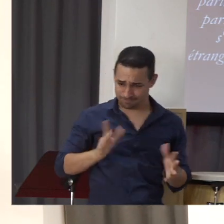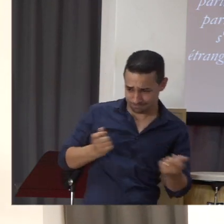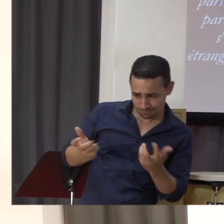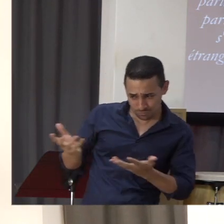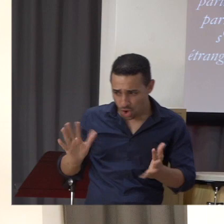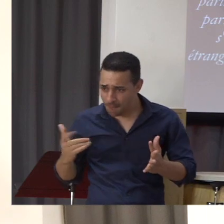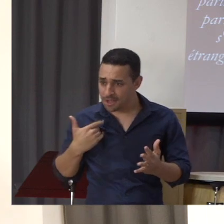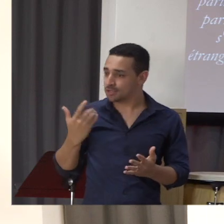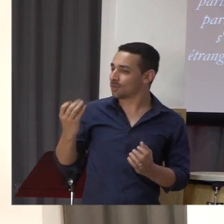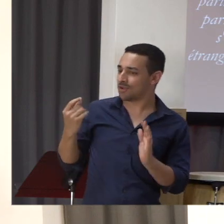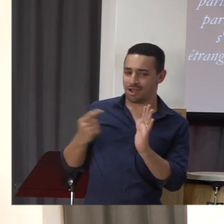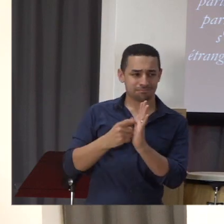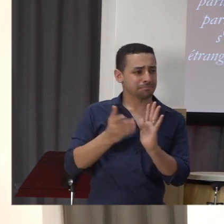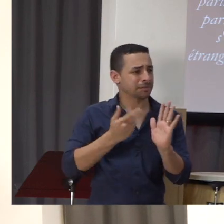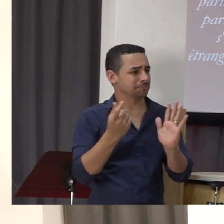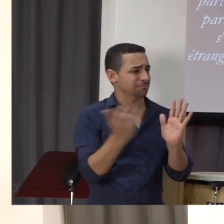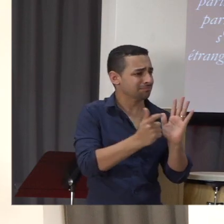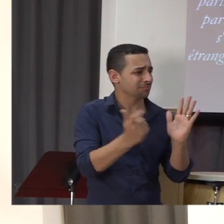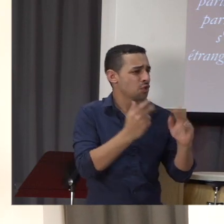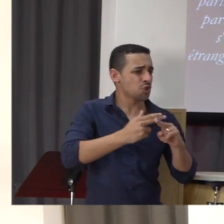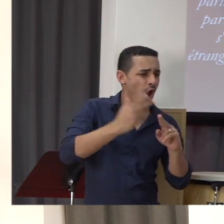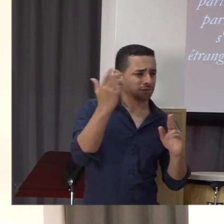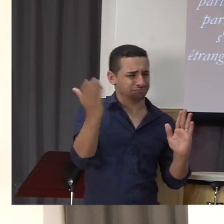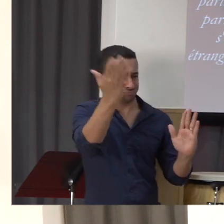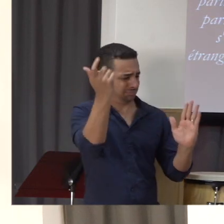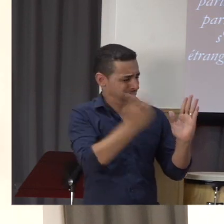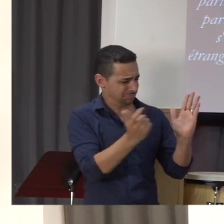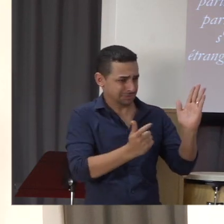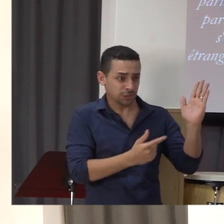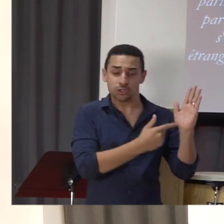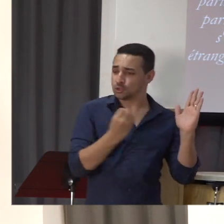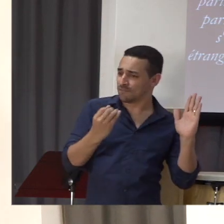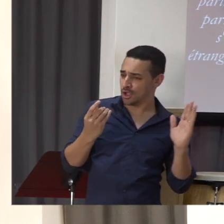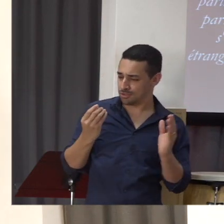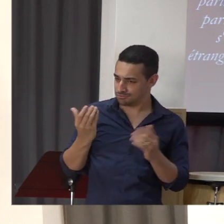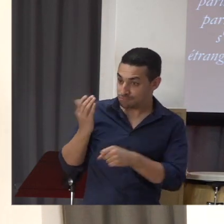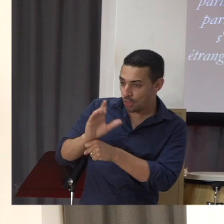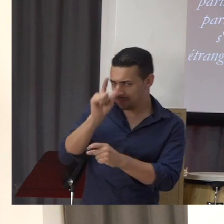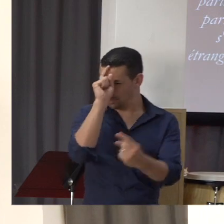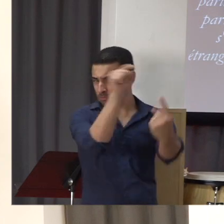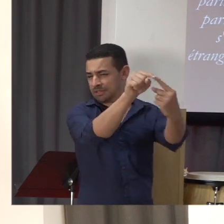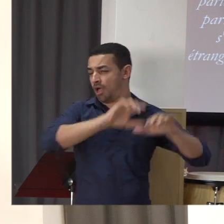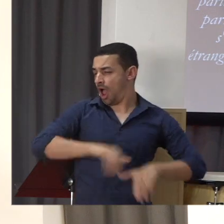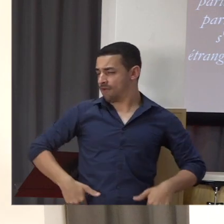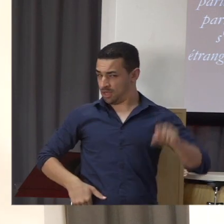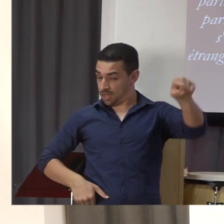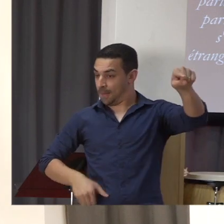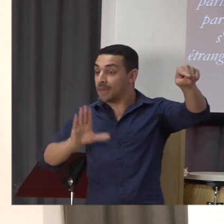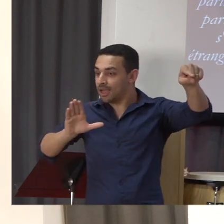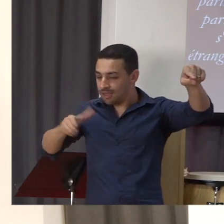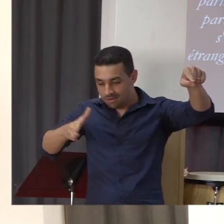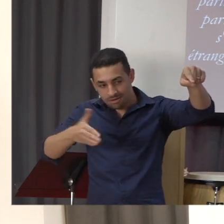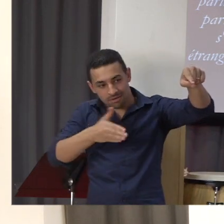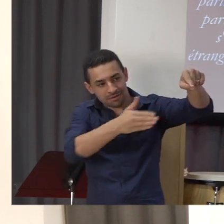nous citons, que nous nommons dans la parole. Dieu va te montrer la cartographie finale de la chose, mais il va